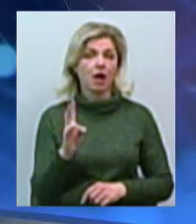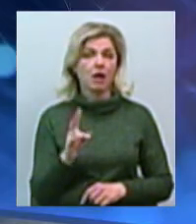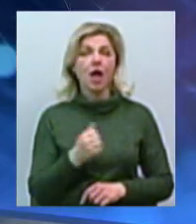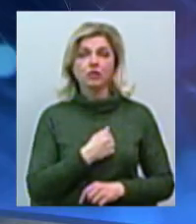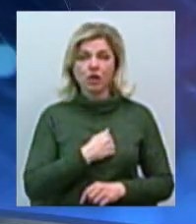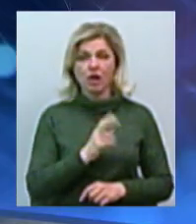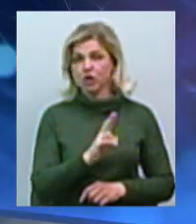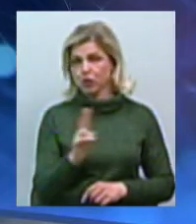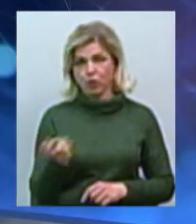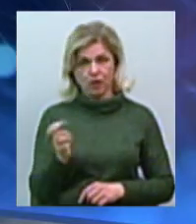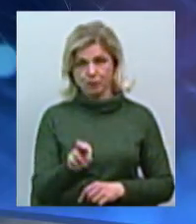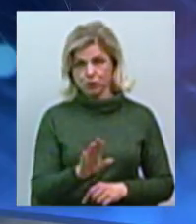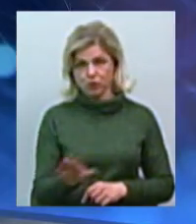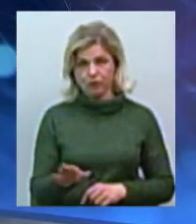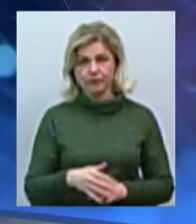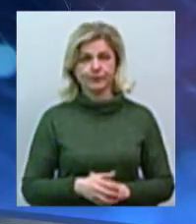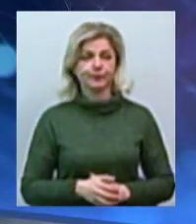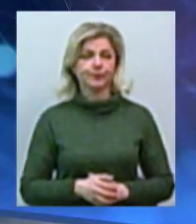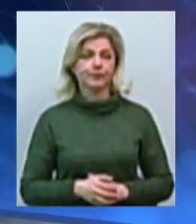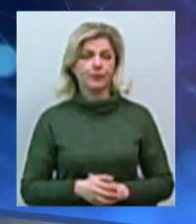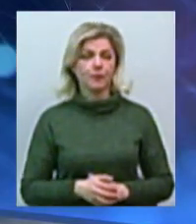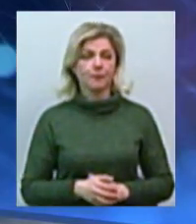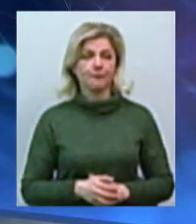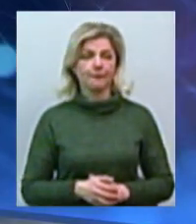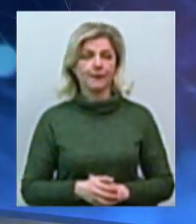прийшов. Прийшли до нас